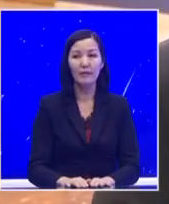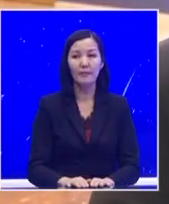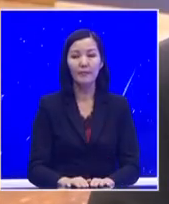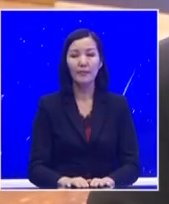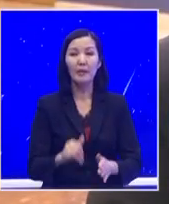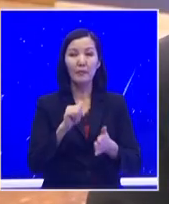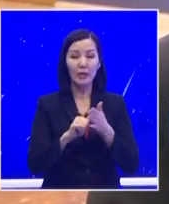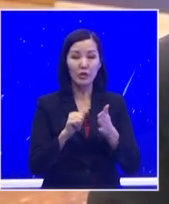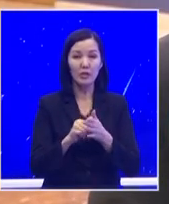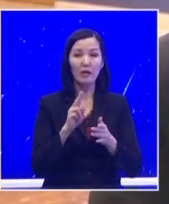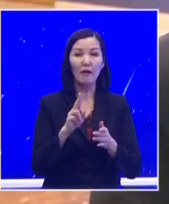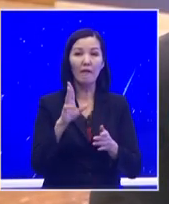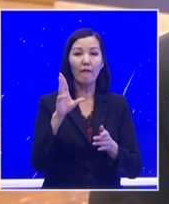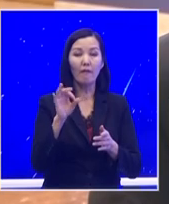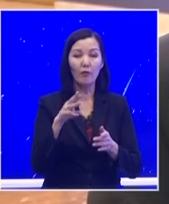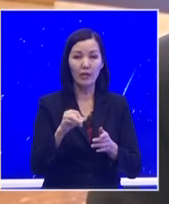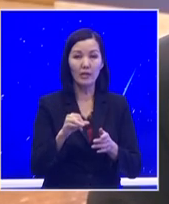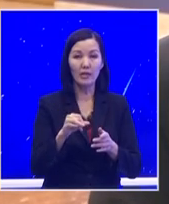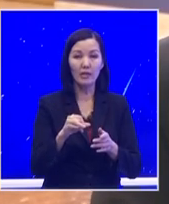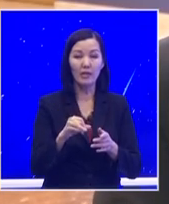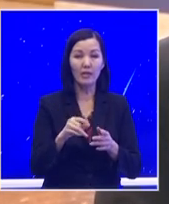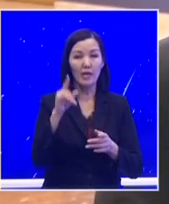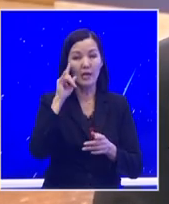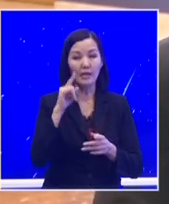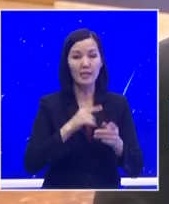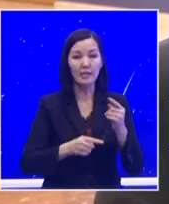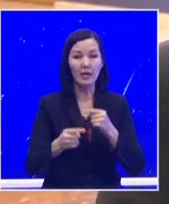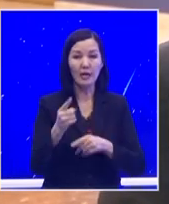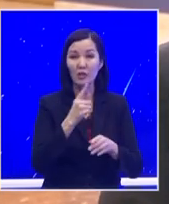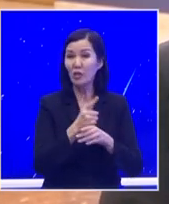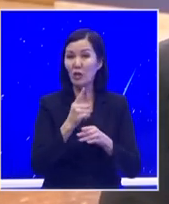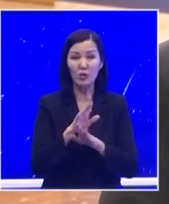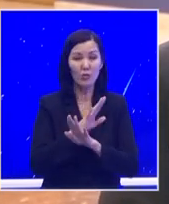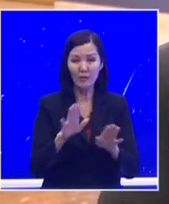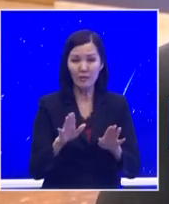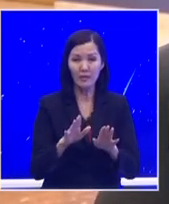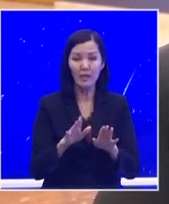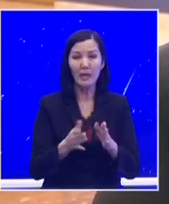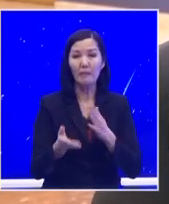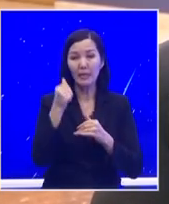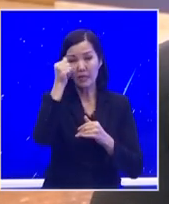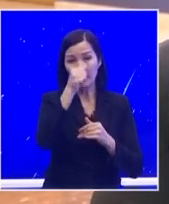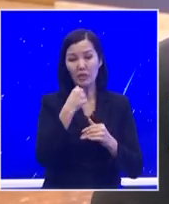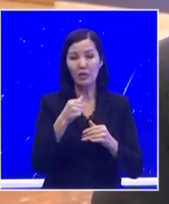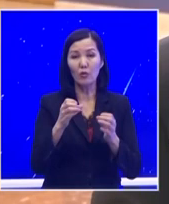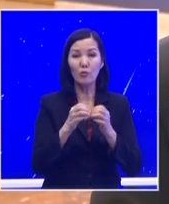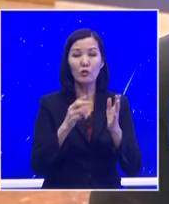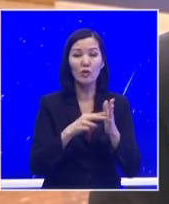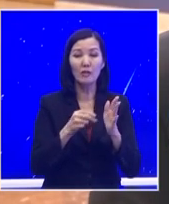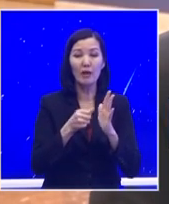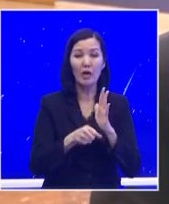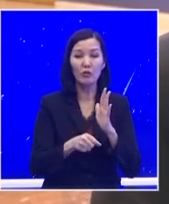себебі былай, бұл квота деген қандас бауырларымыздың Қазақстанға келуге шектеу емес. Былтырғы жылы мысалы